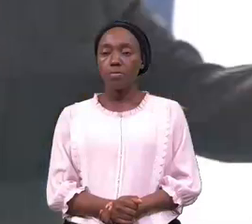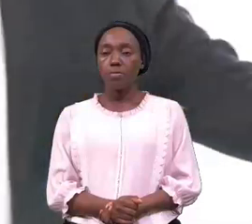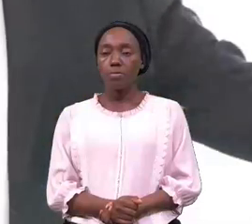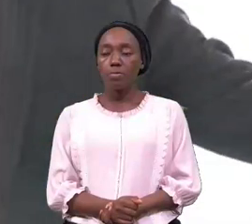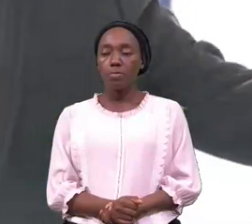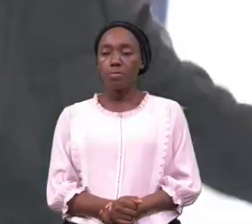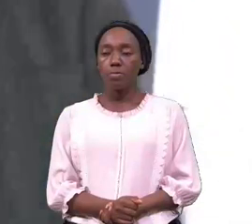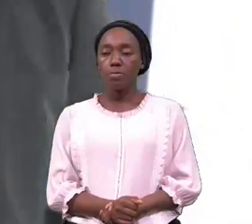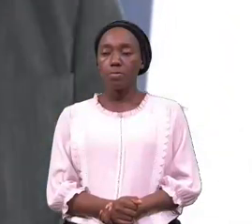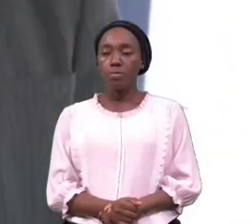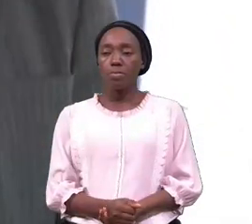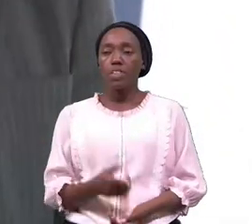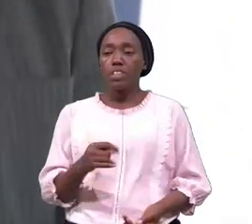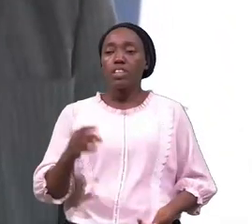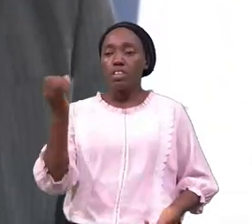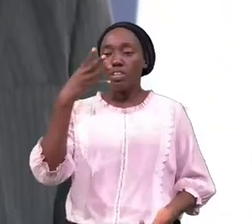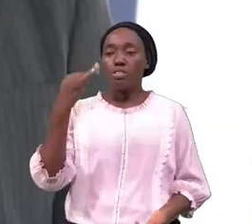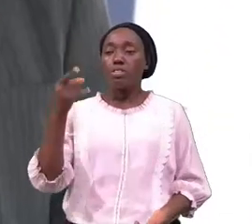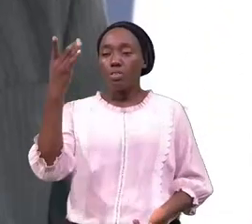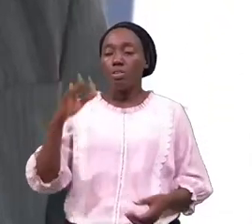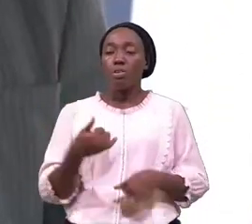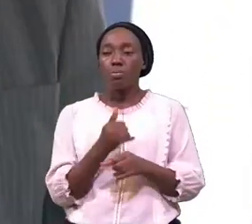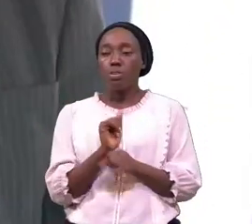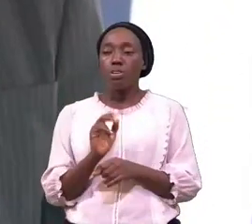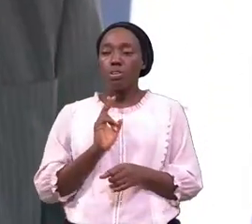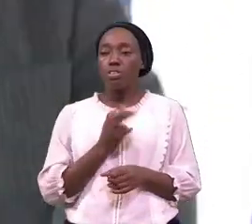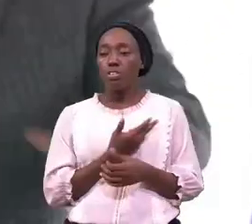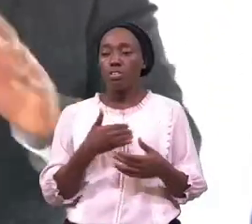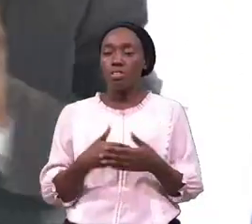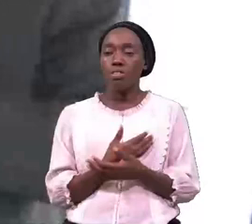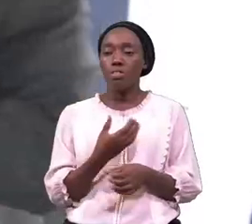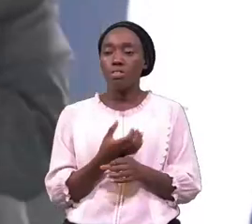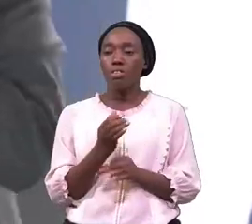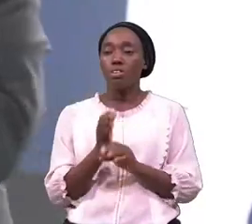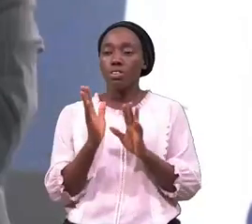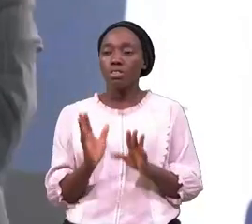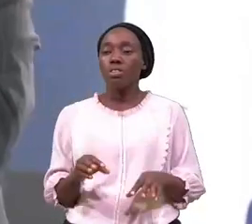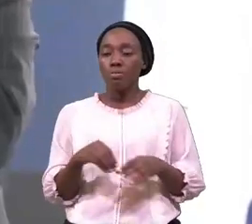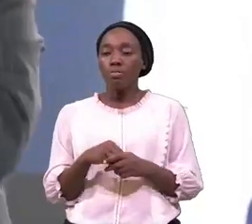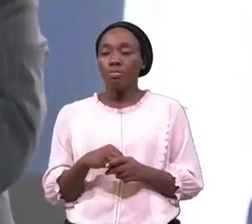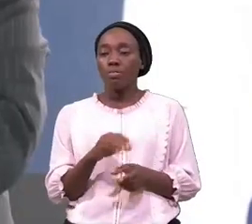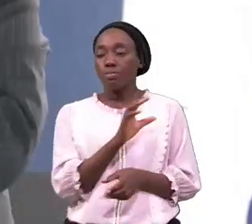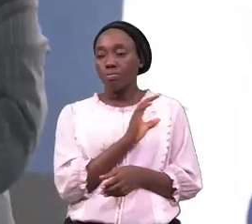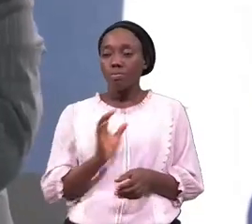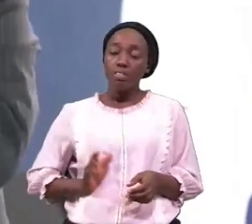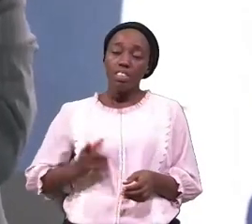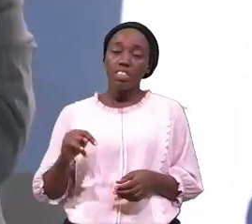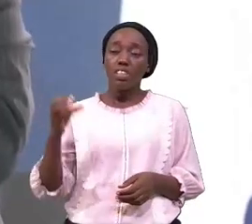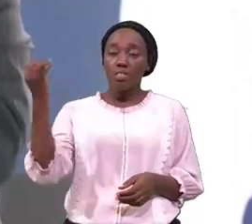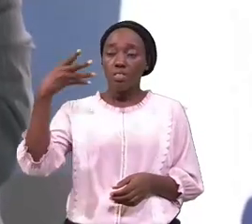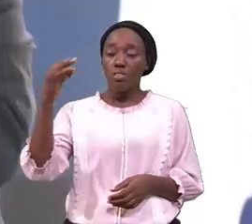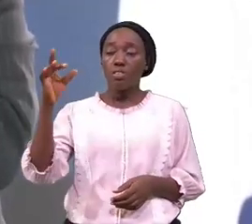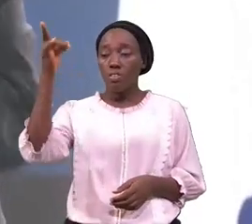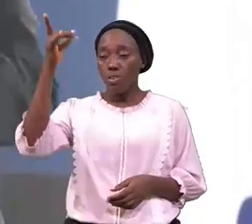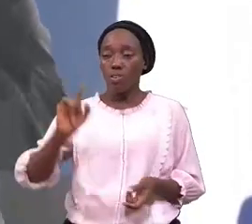être une nouvelle créature en Christ. La grâce de Dieu fait de nous une nouvelle créature en Christ. C'est la grâce de Dieu qui